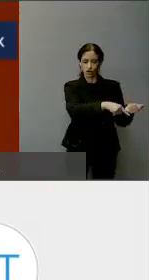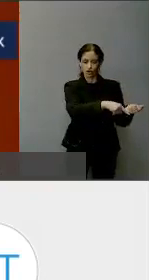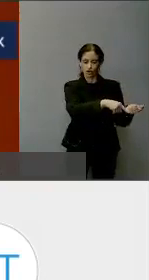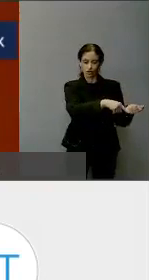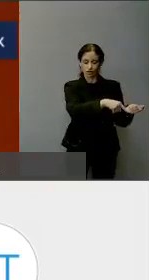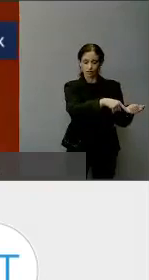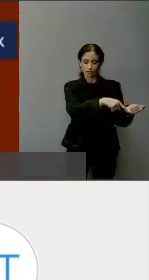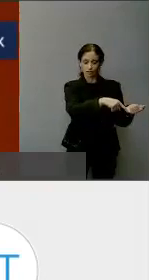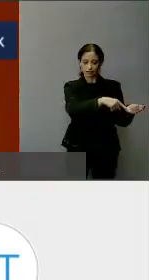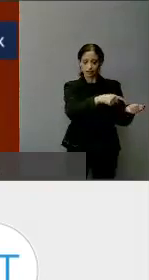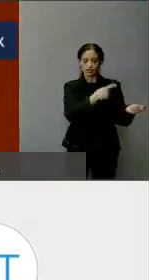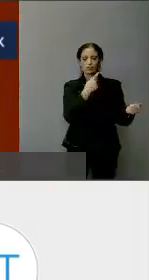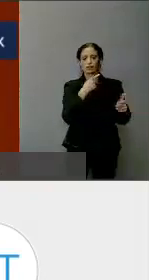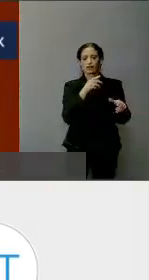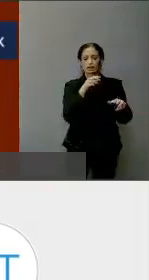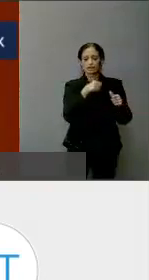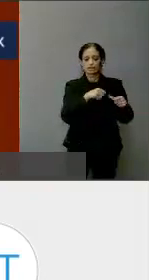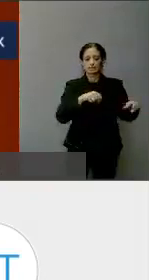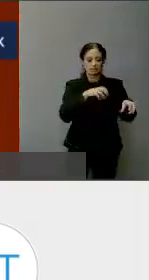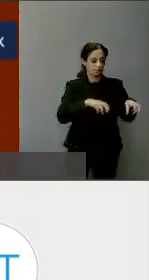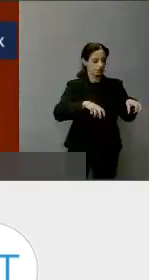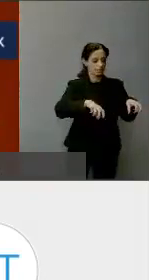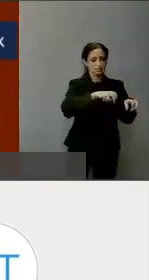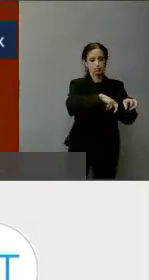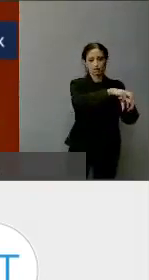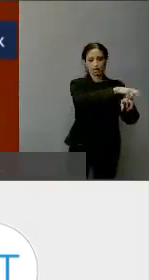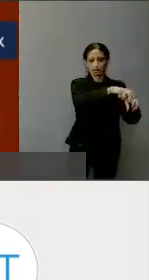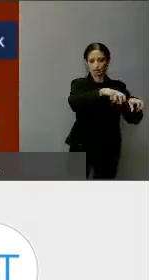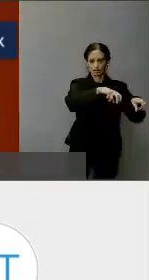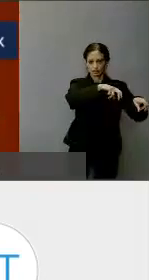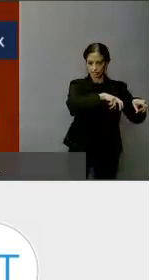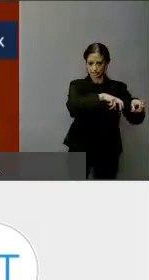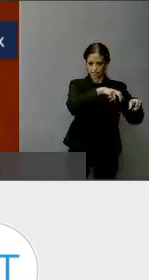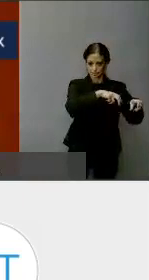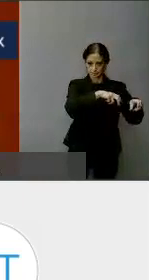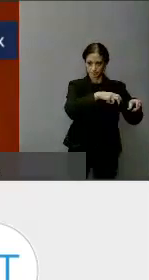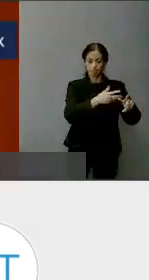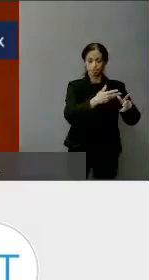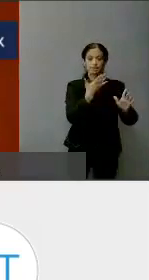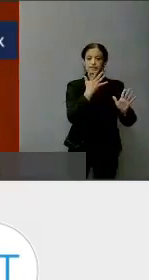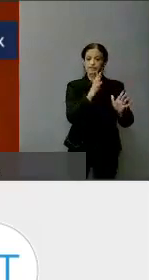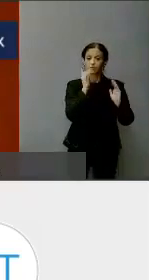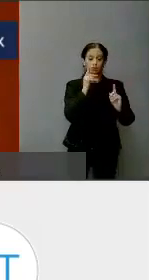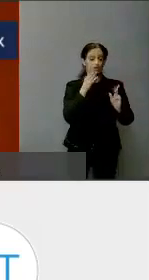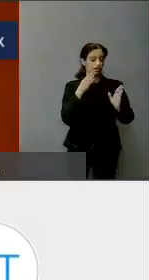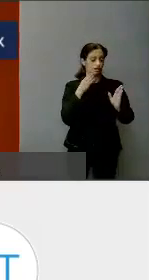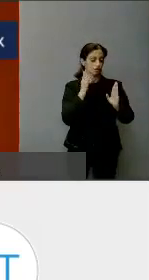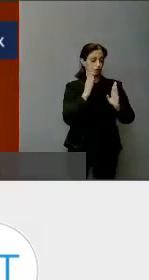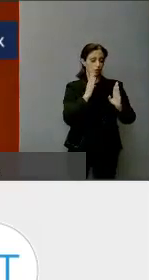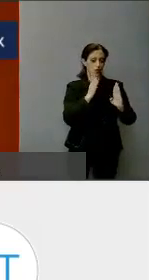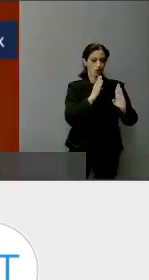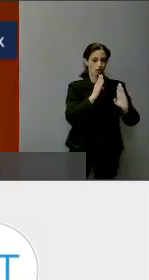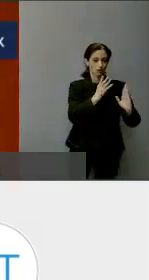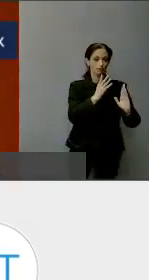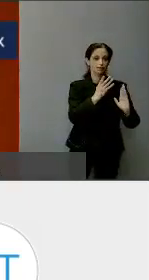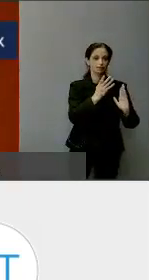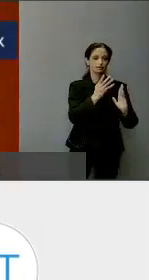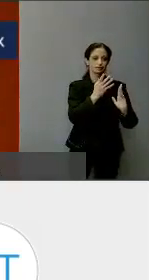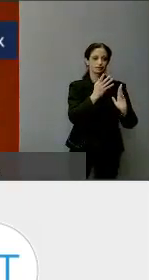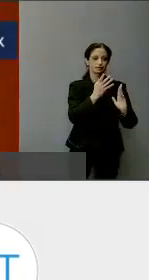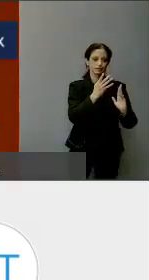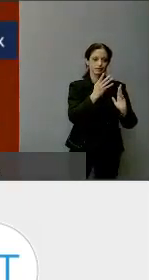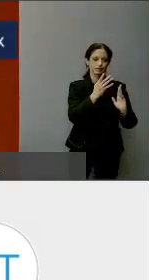insediamenti sparsi con regime di mantenimento finalizzato alla salvaguardia i corridori paesistico ambientali disciplinate dall'articolo